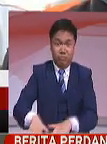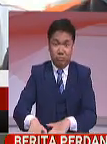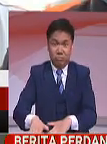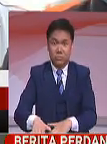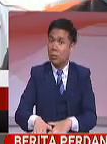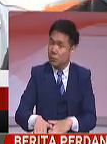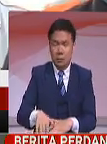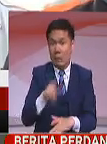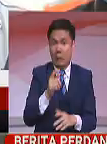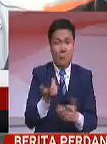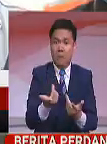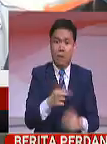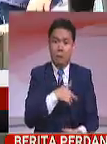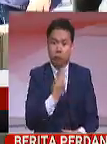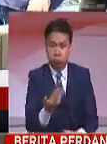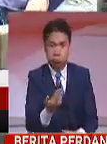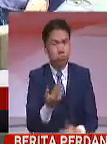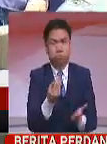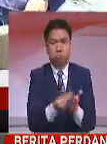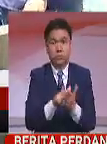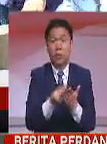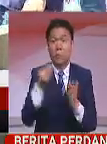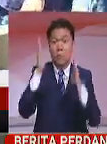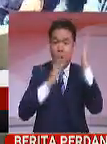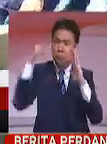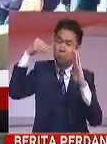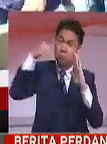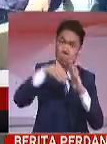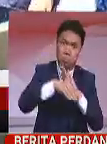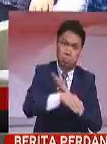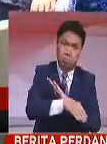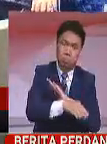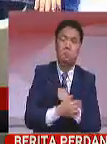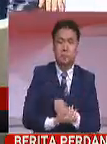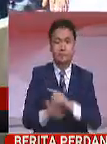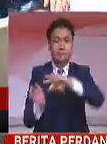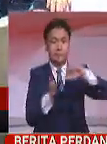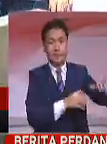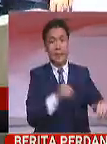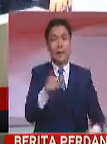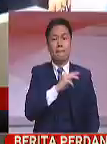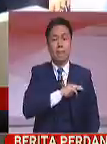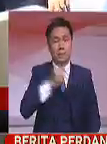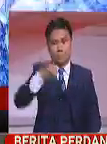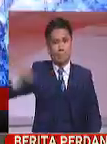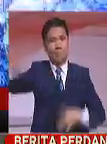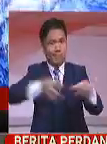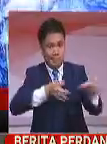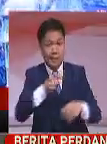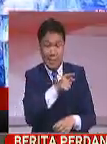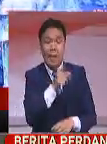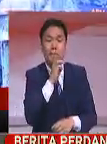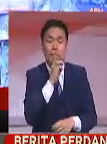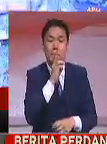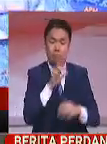kos yang amat besar kepada ekonomi Malaysia. Beliau mengulas perkara itu pada program misi bantuan bencana banjir MITI